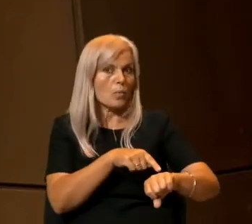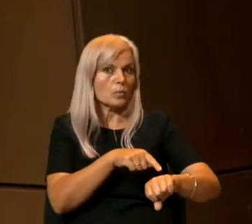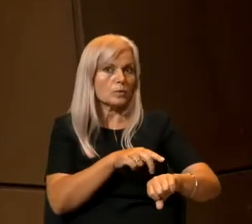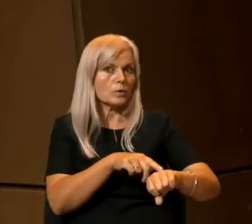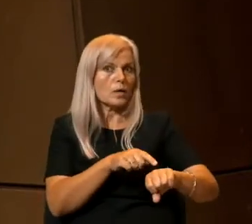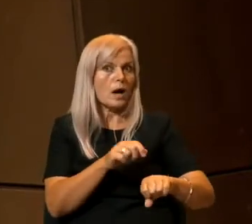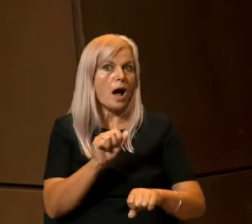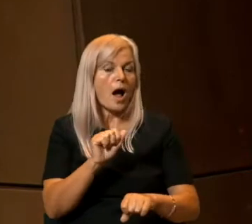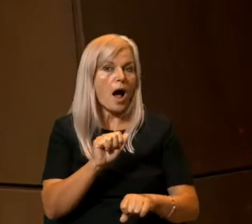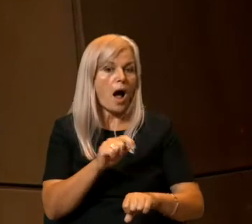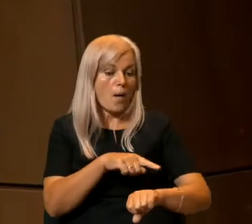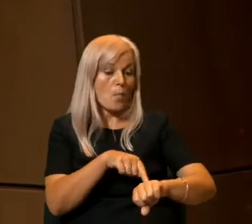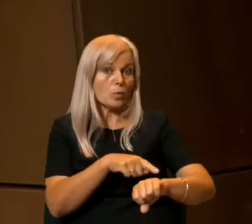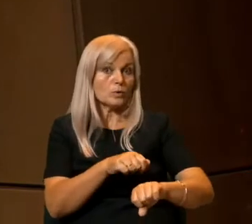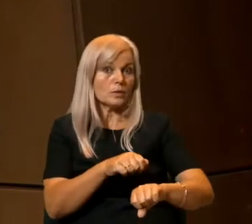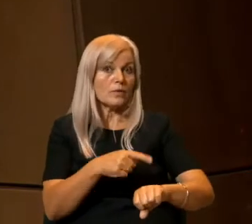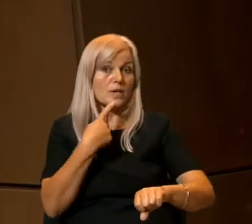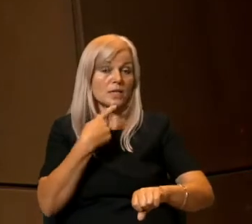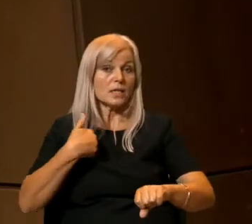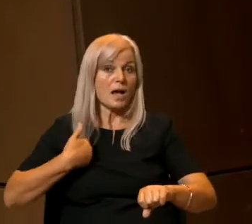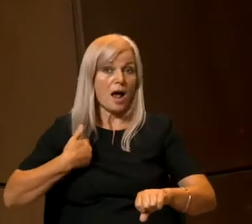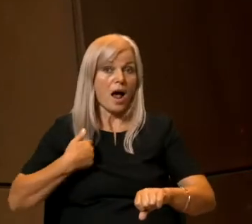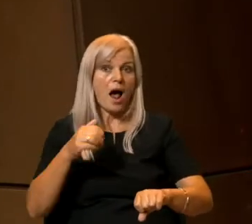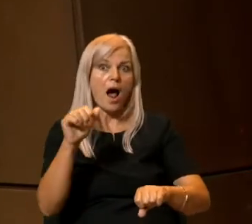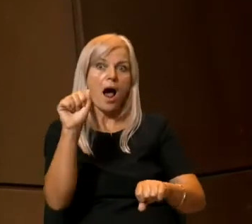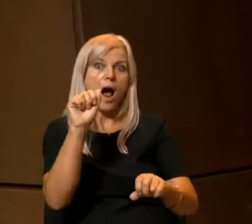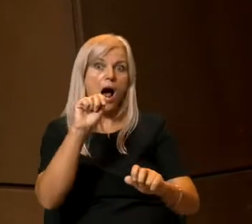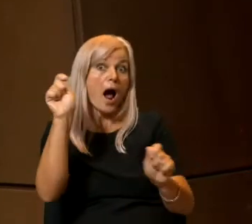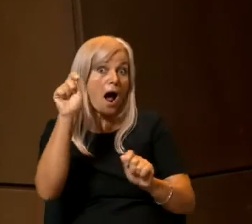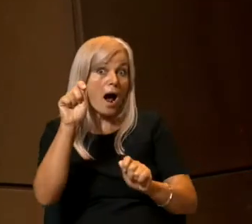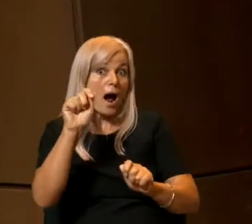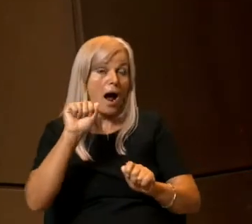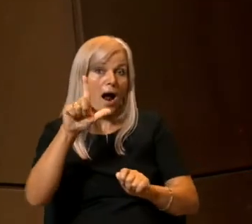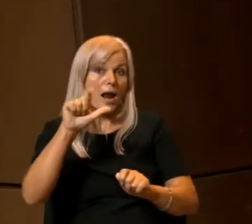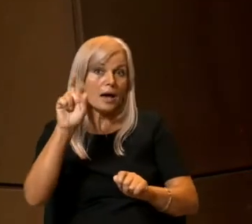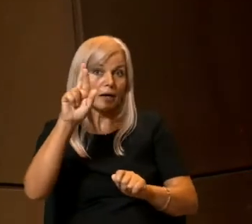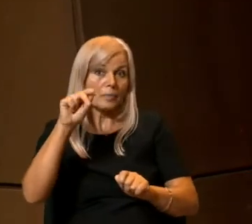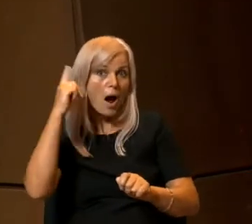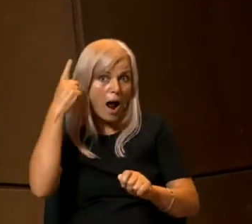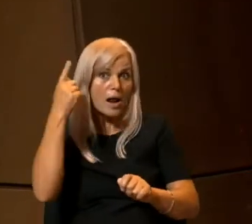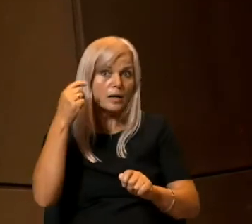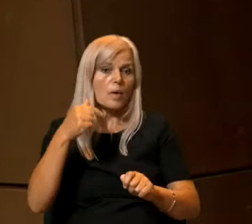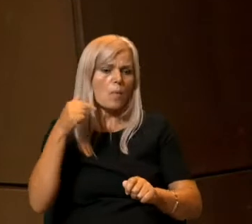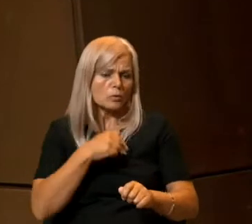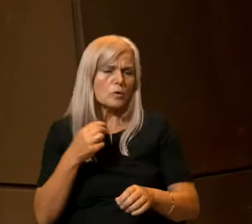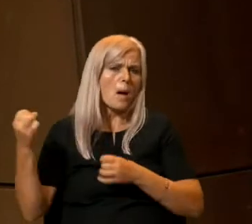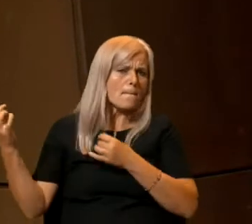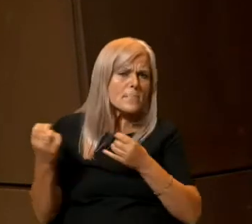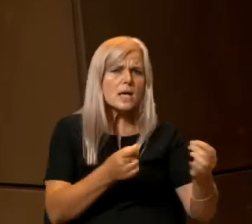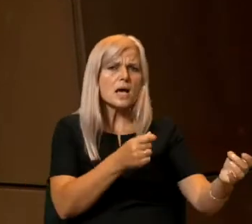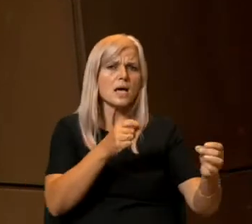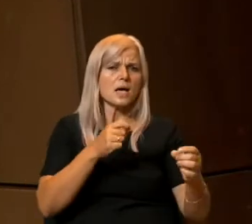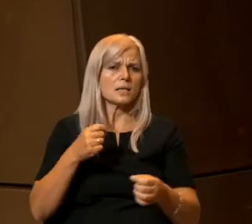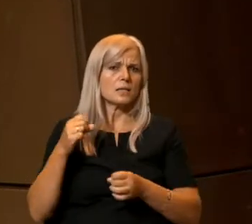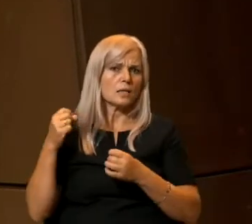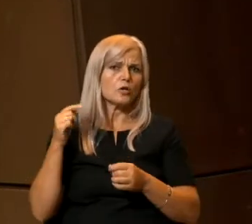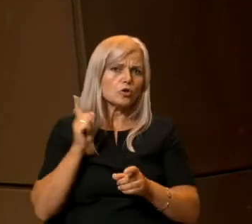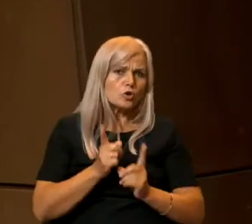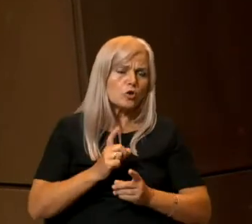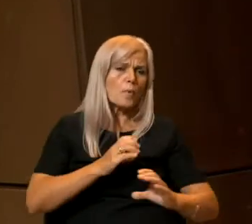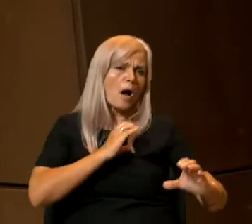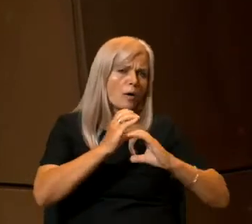po angielsku budzik to zegar alarm, a zatem alarm, musimy biec, musimy zdążyć na autobus, musimy